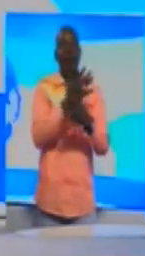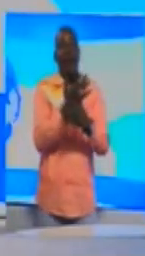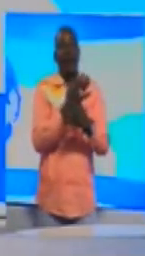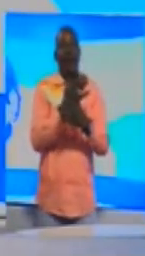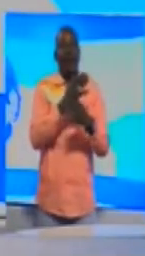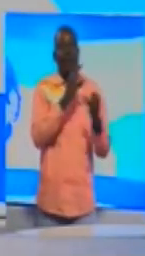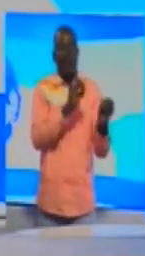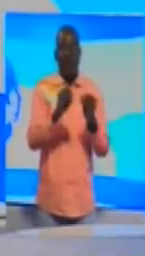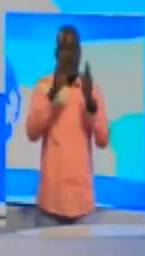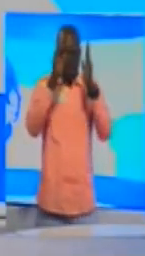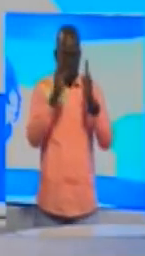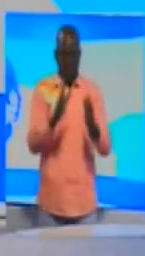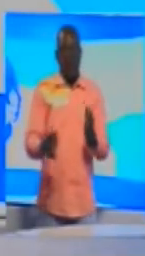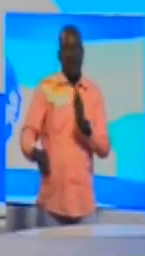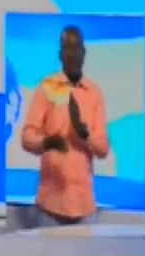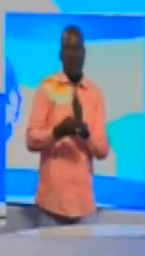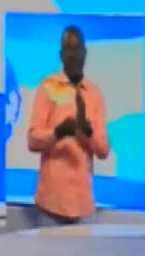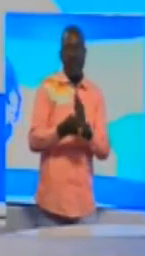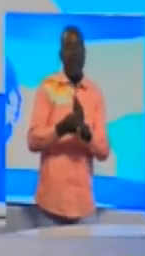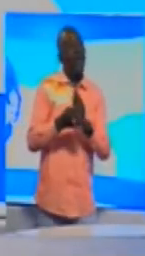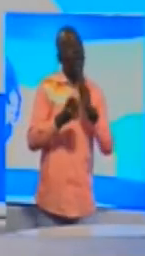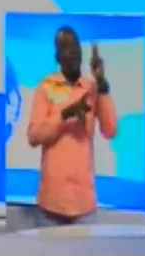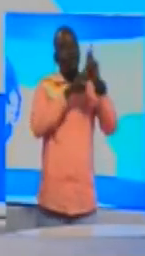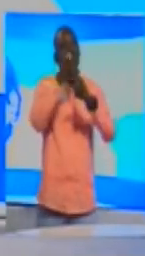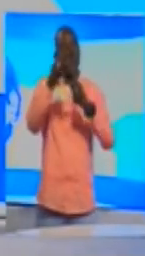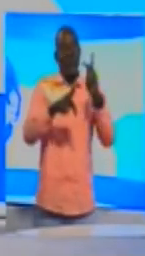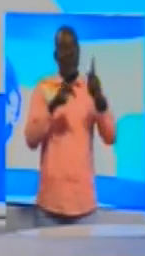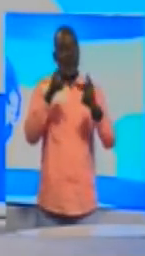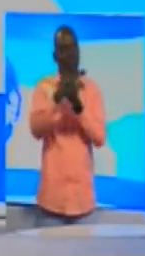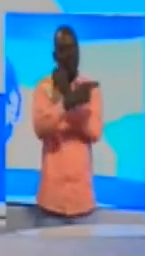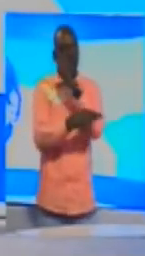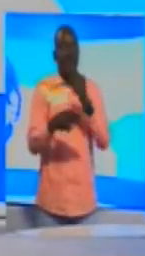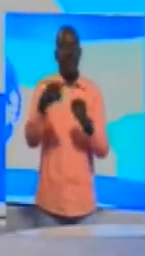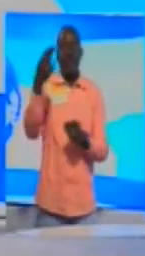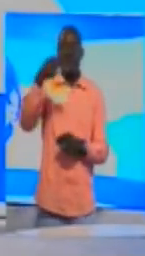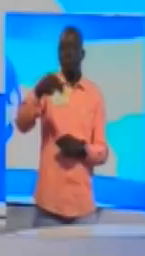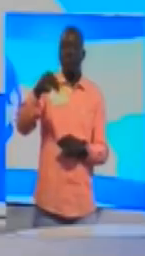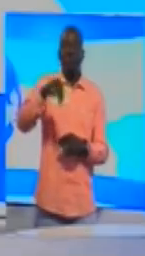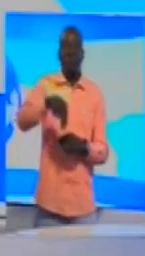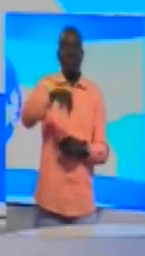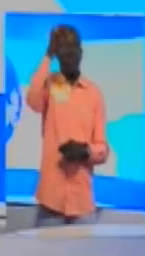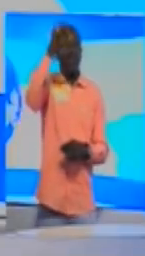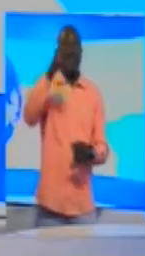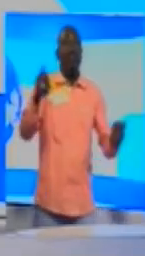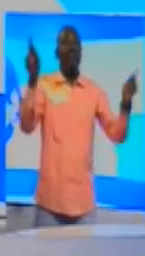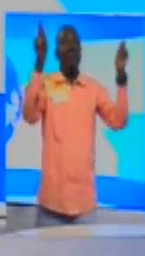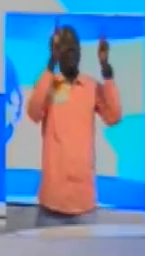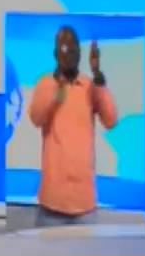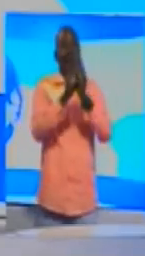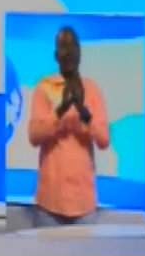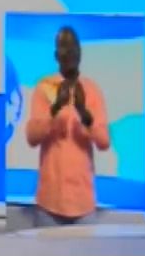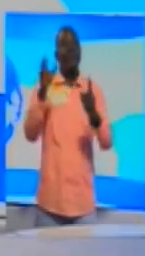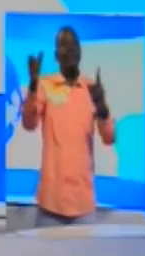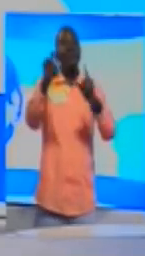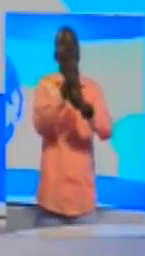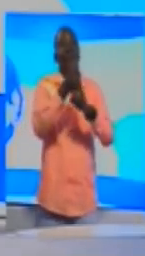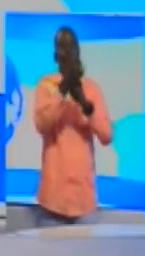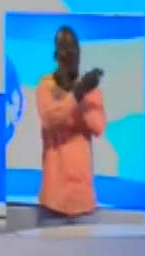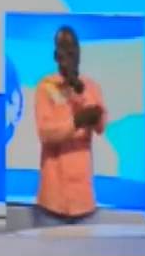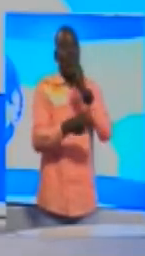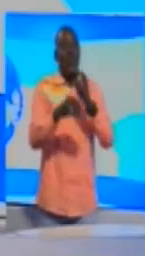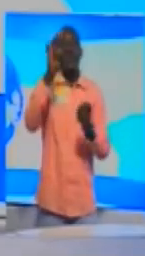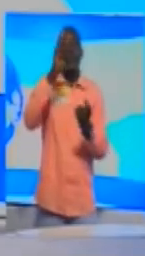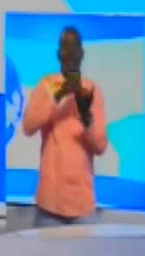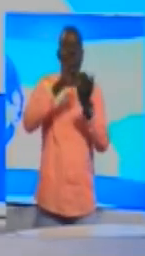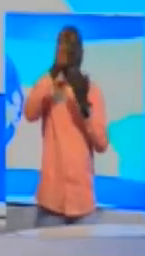opérateurs économiques et les forces vives de la région du Nord. La rencontre s'est tenue à Waiguia ce 7 décembre